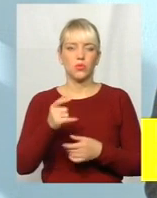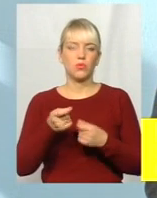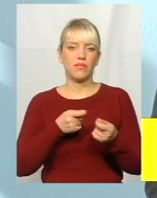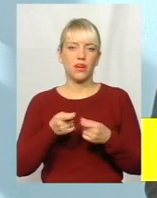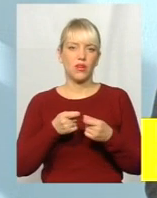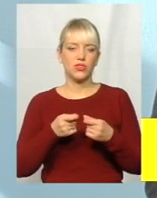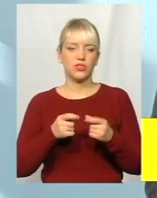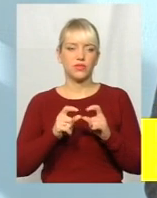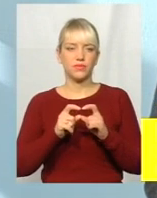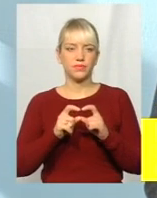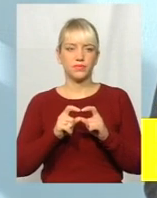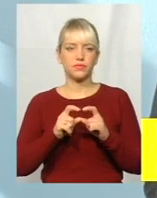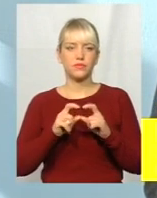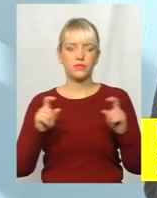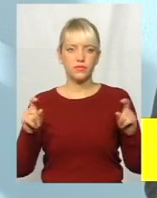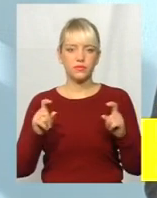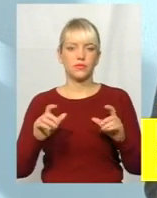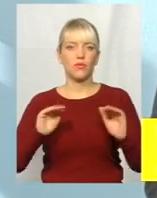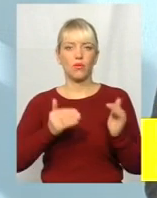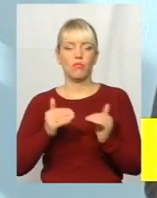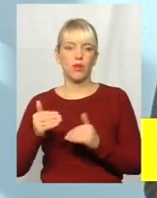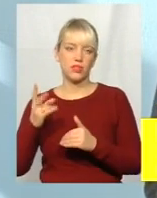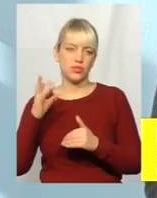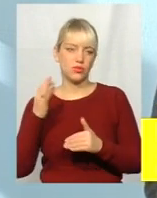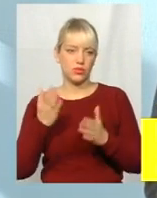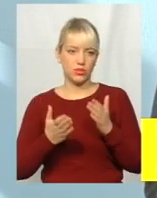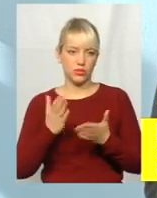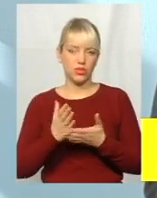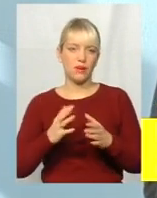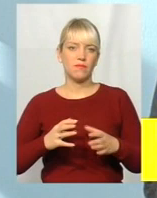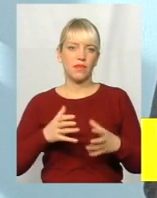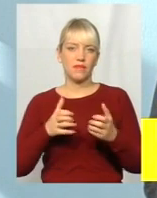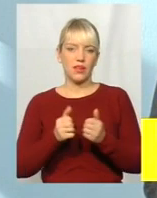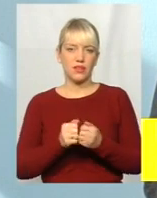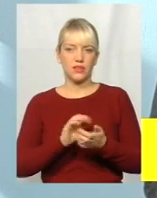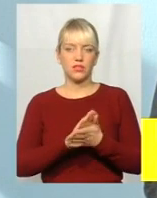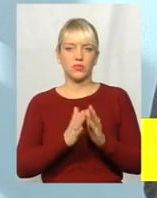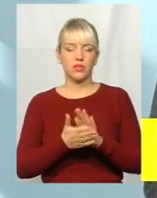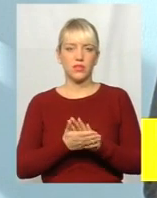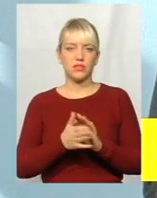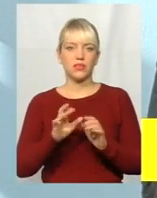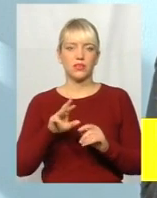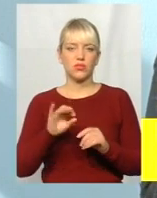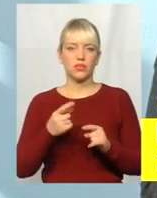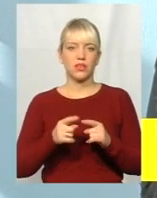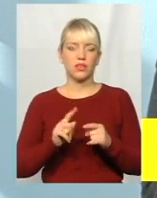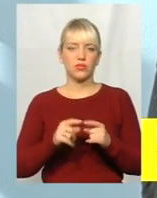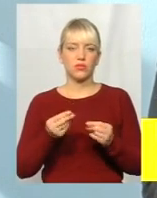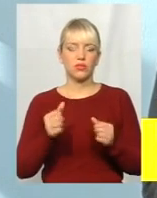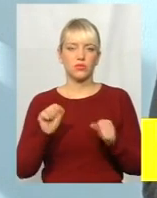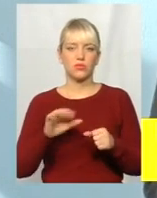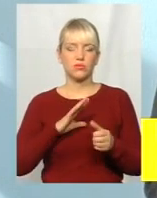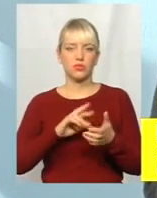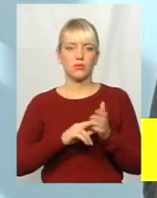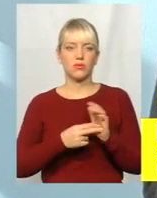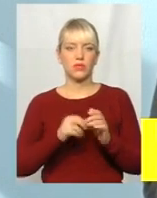компанії трохи обмежений, але врешті-решт, якщо є аварійна ситуація, то і такі кошти можуть бути заплановані